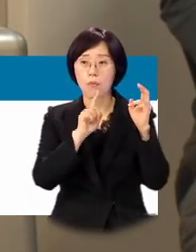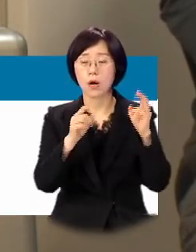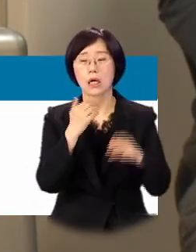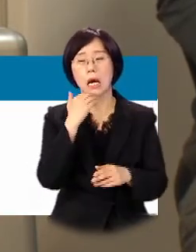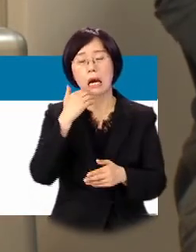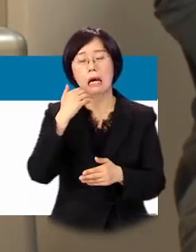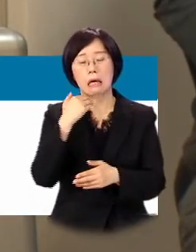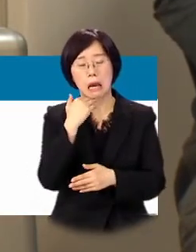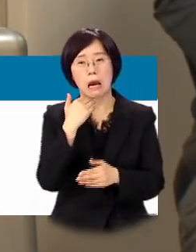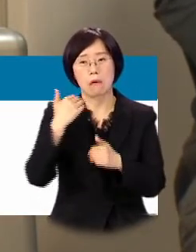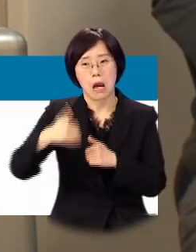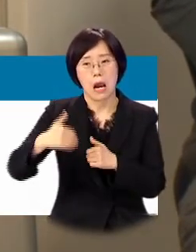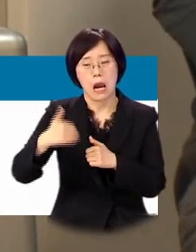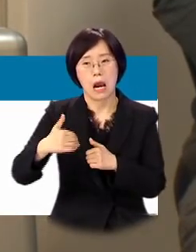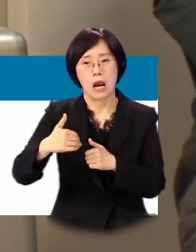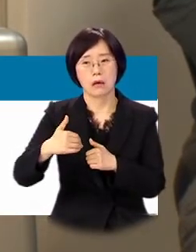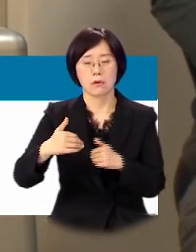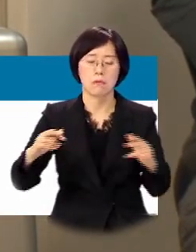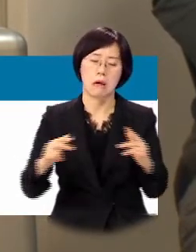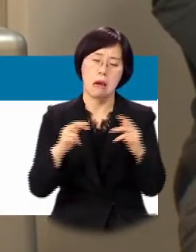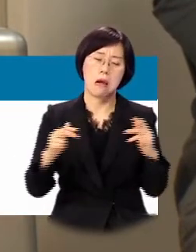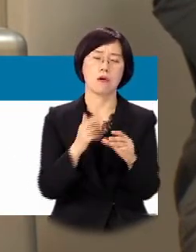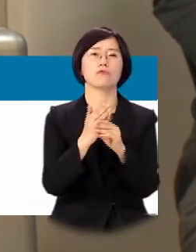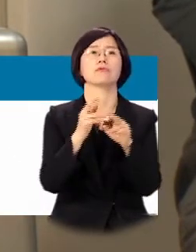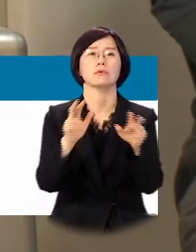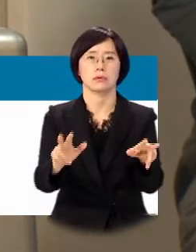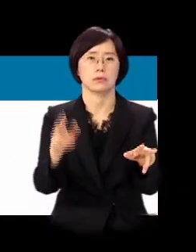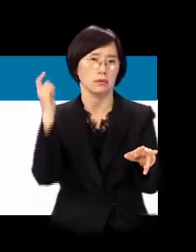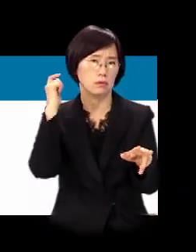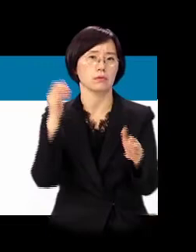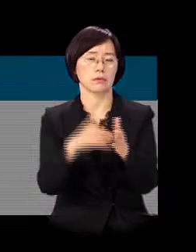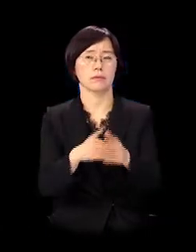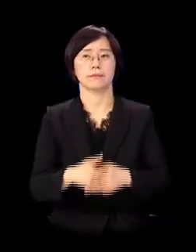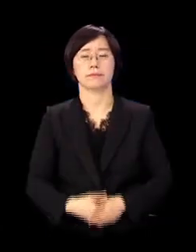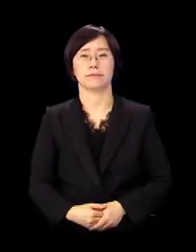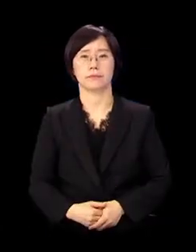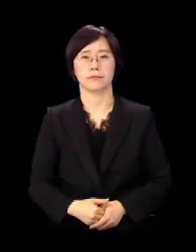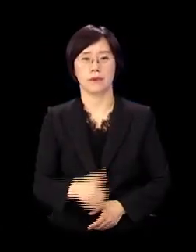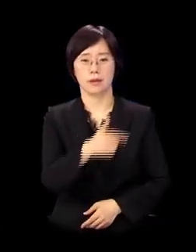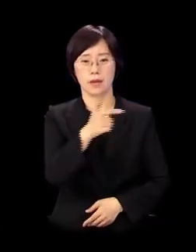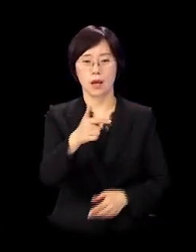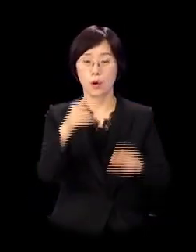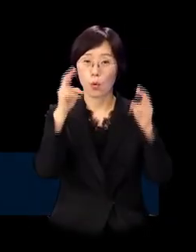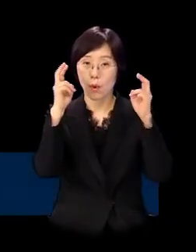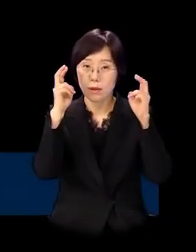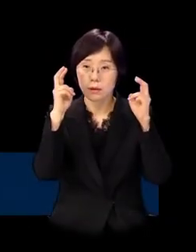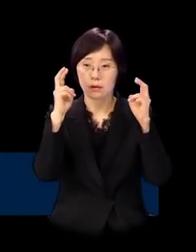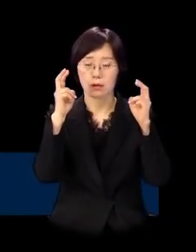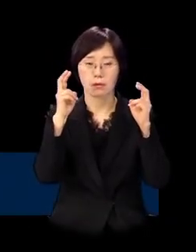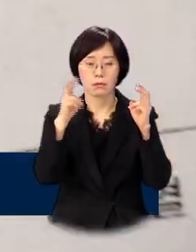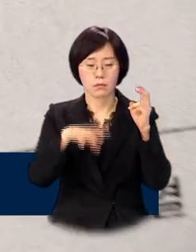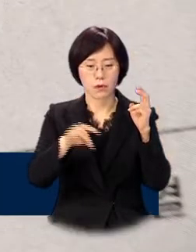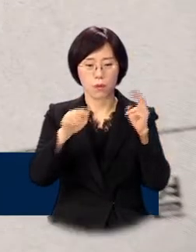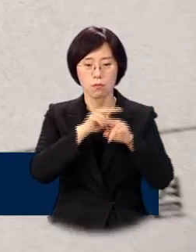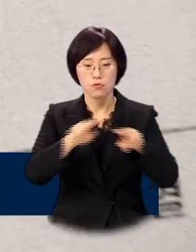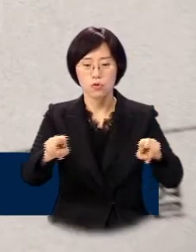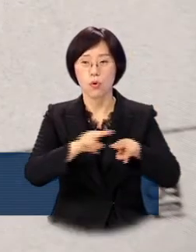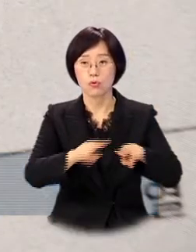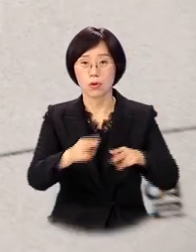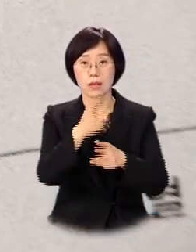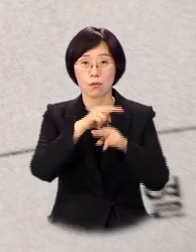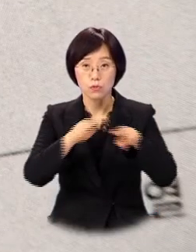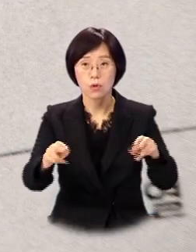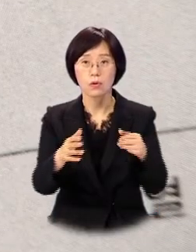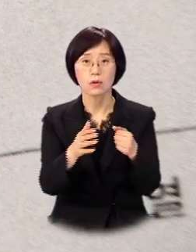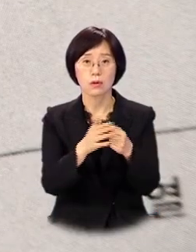좀 기다려라. 뭐 이렇게 옥신각신하고 있다는 얘기는. 대규모 법인 택시의 유례 없는 사업 면허 취소